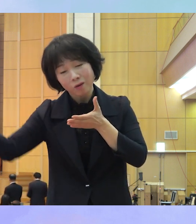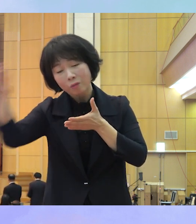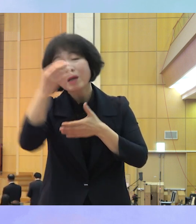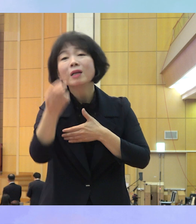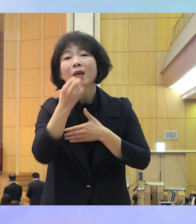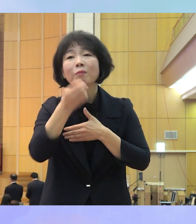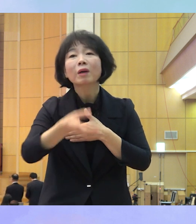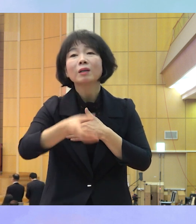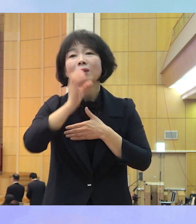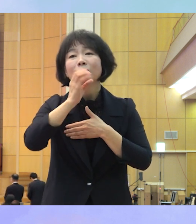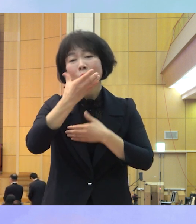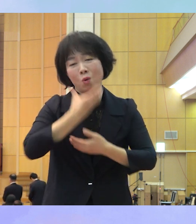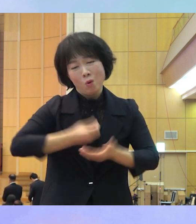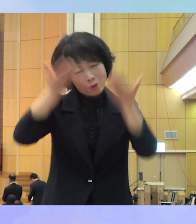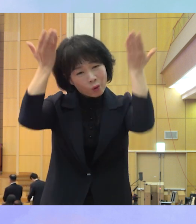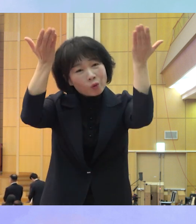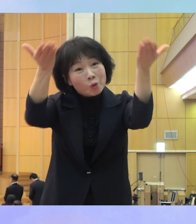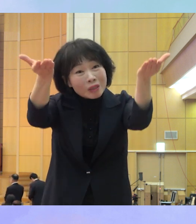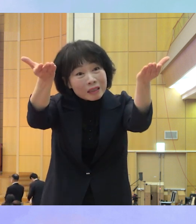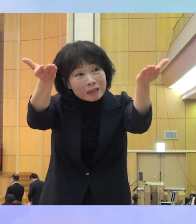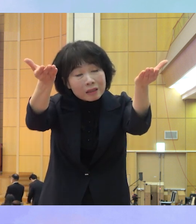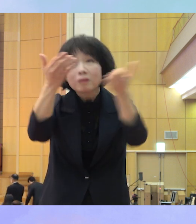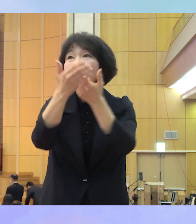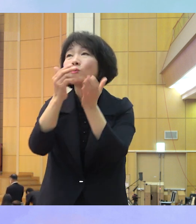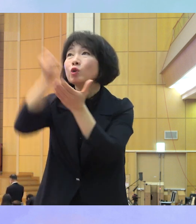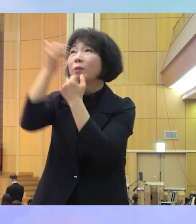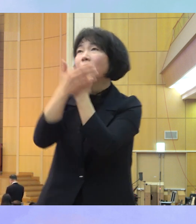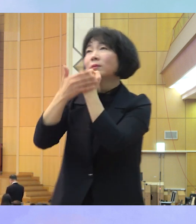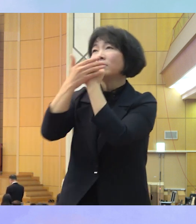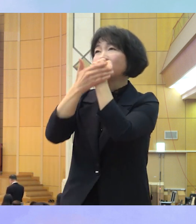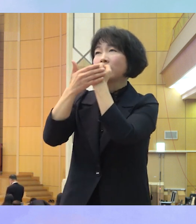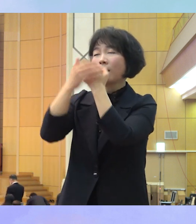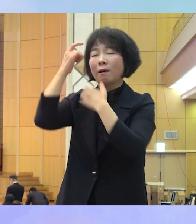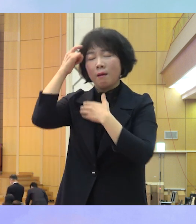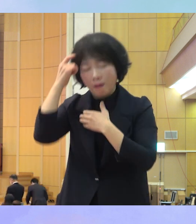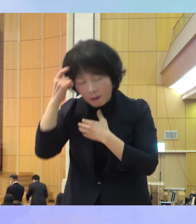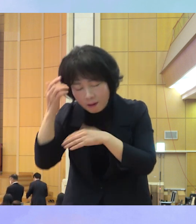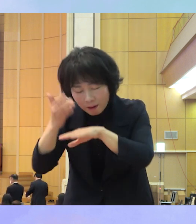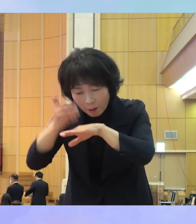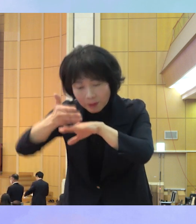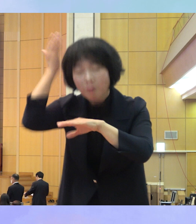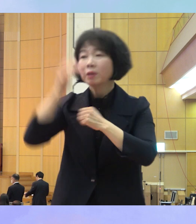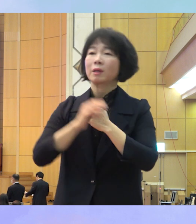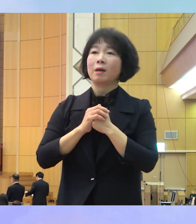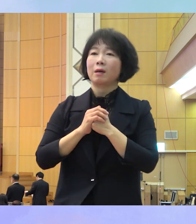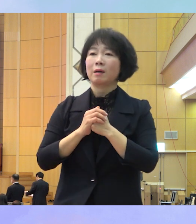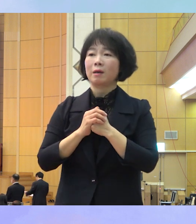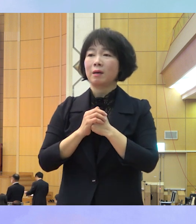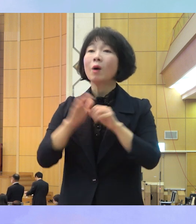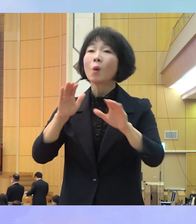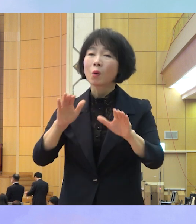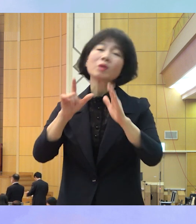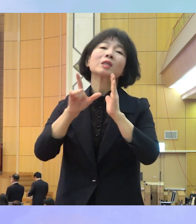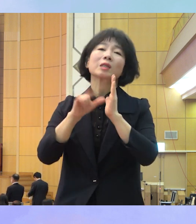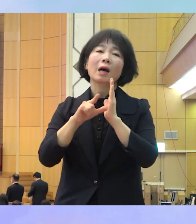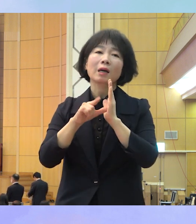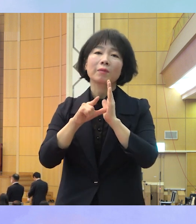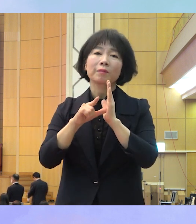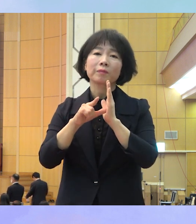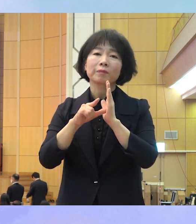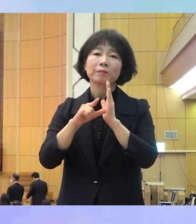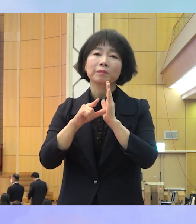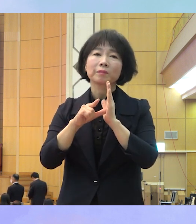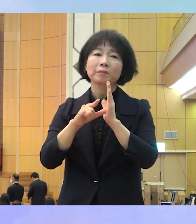생명의 음료 되게 해주신 주님의 은혜에 감사합니다. 하나님, 오늘 이 시간 이후에